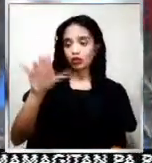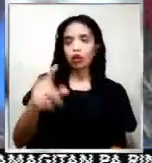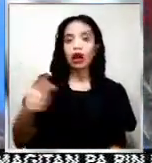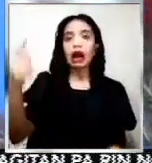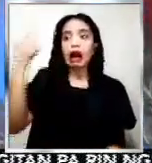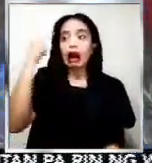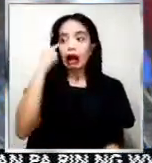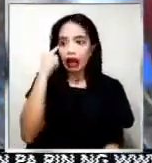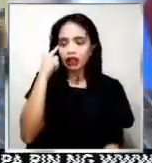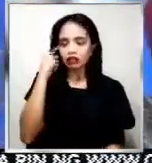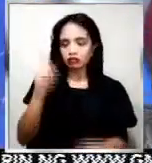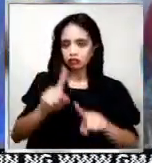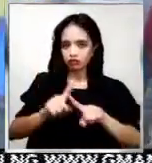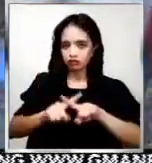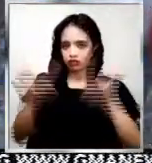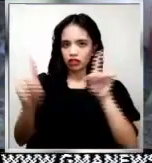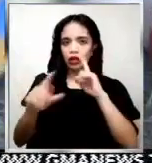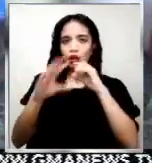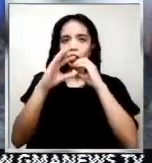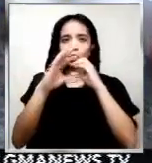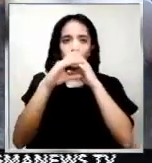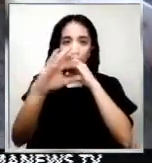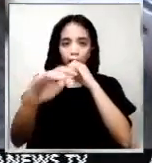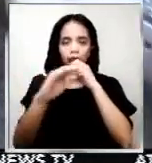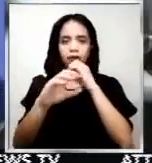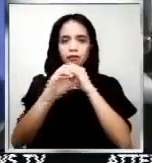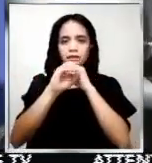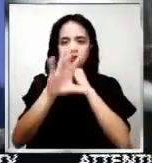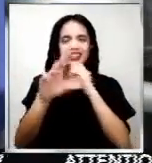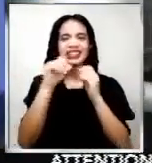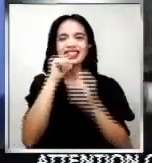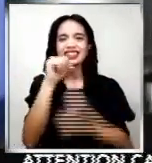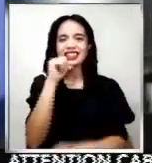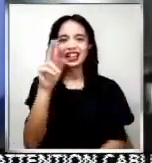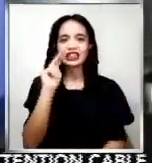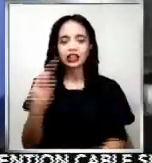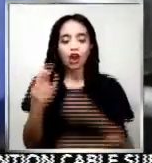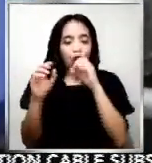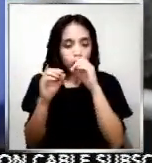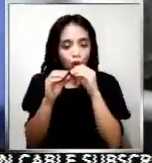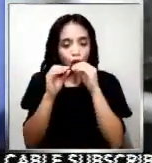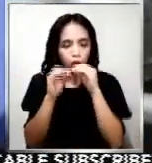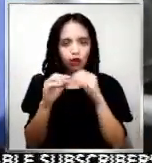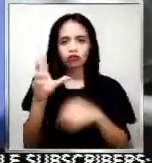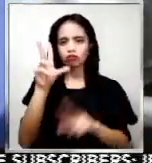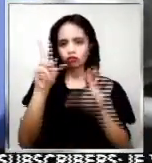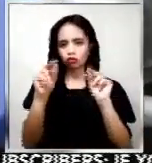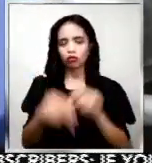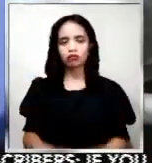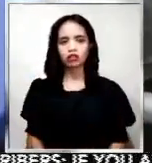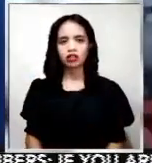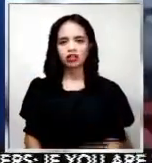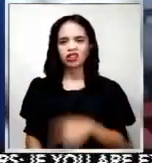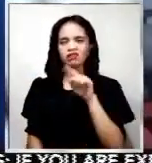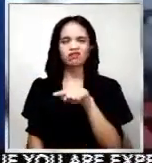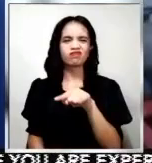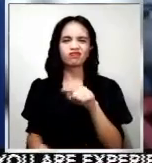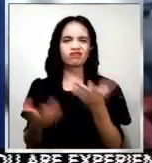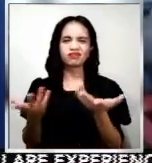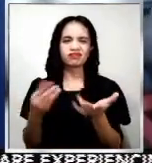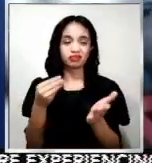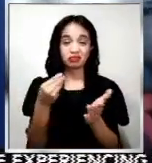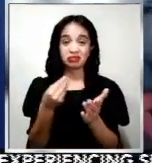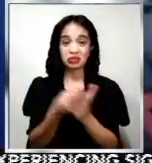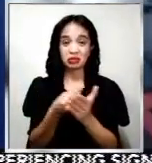niyang turotot na binobomba at hindi kailangang hipan. Mukhang hindi man lang niya mababawi ang puhunan. Takot sa COVID,